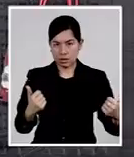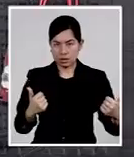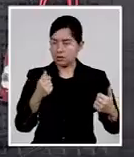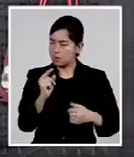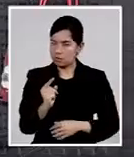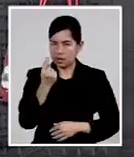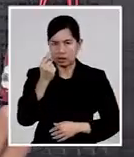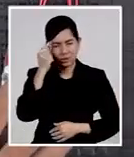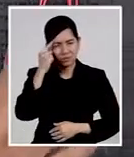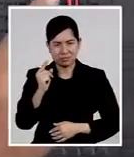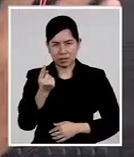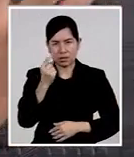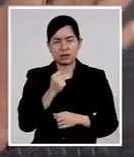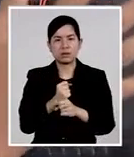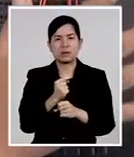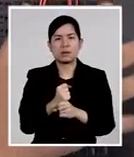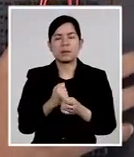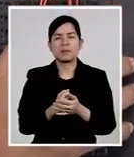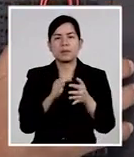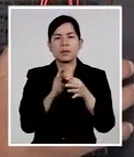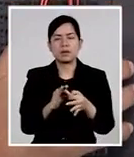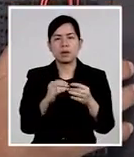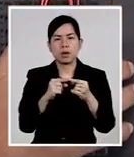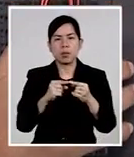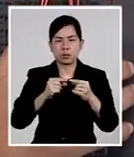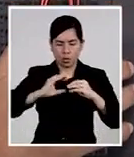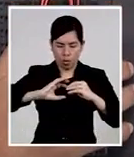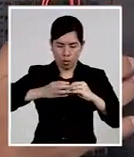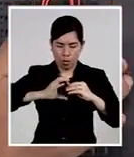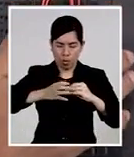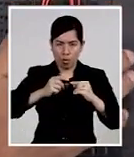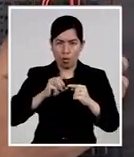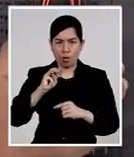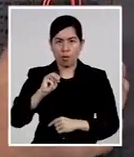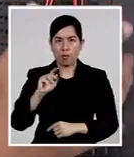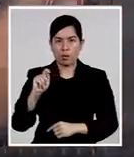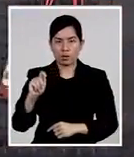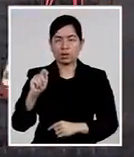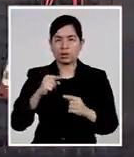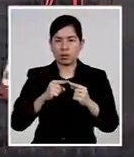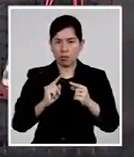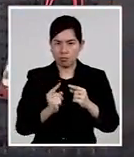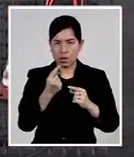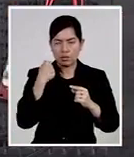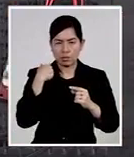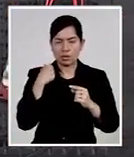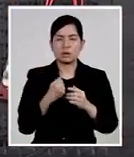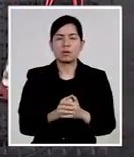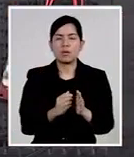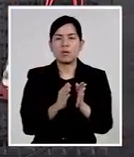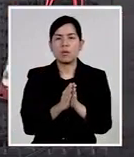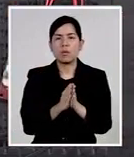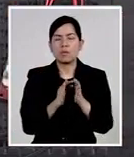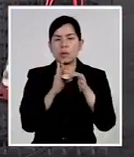ใหม่เราก็จะมีเจ้าตัวมอเตอร์เพิ่มขึ้นมานะครับมอเตอร์เพิ่มขึ้นมาและอุปกรณ์